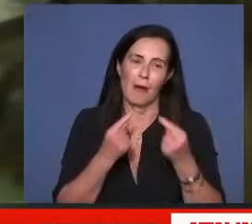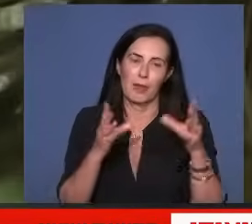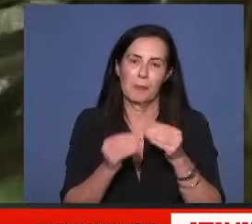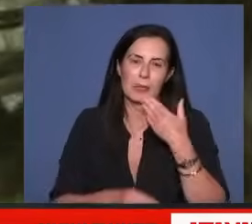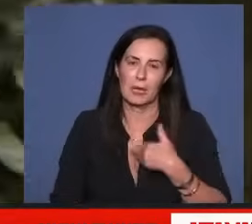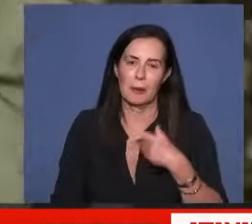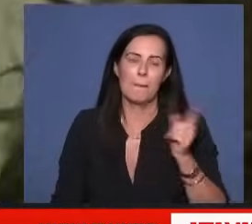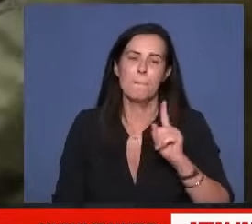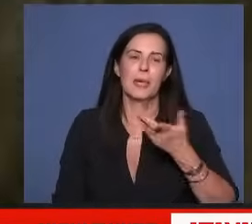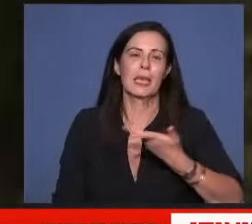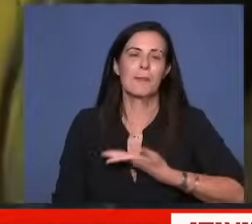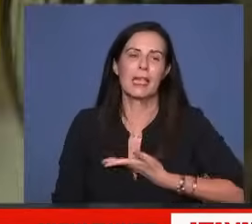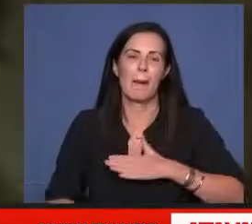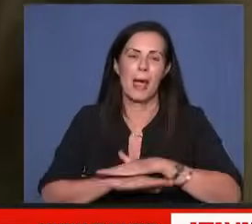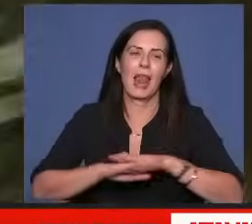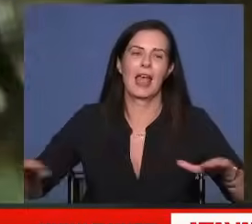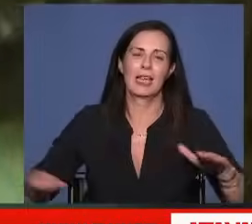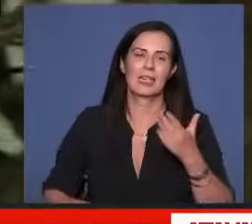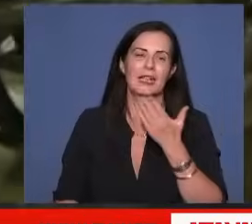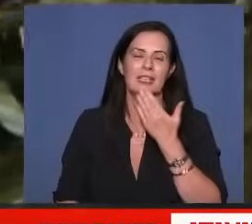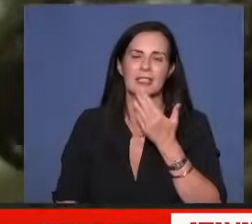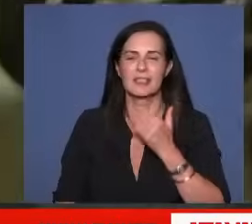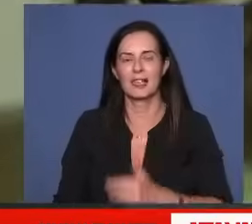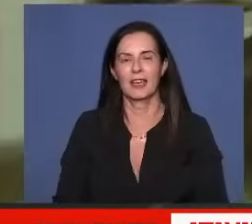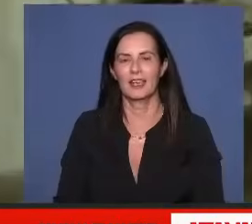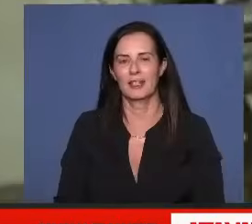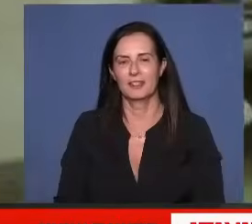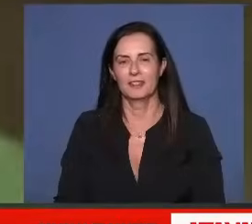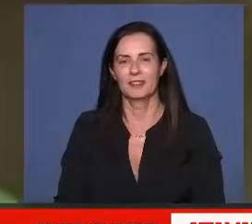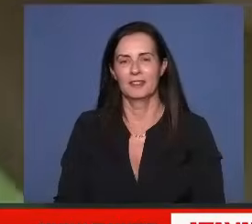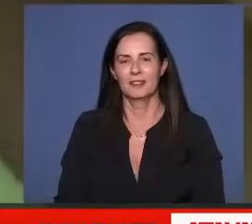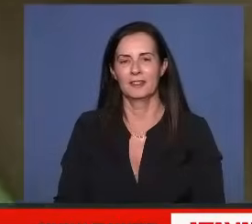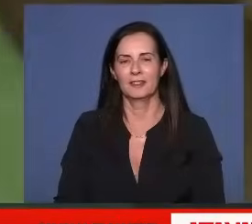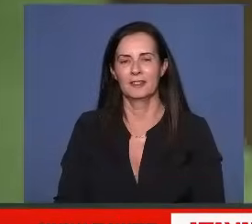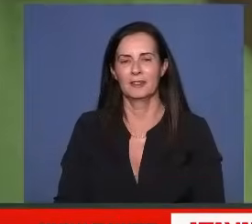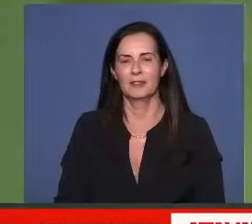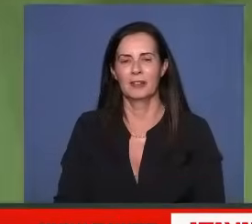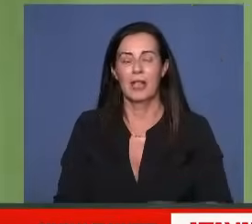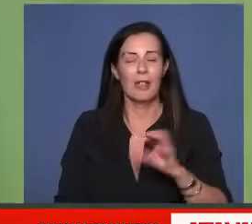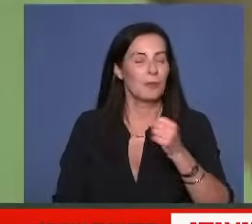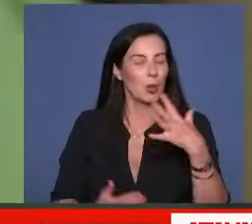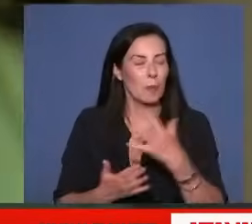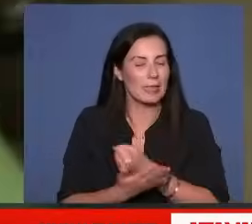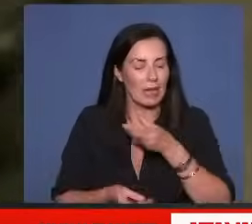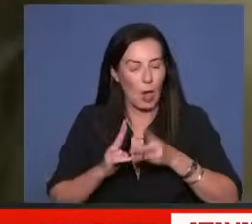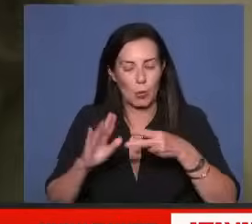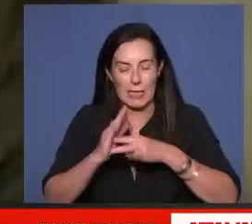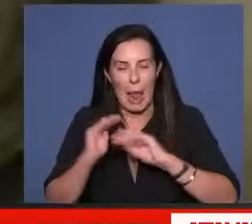איתנו. מי יקבל את ישראל? ואם את לא מספיקה לערוץ לנו מאז?